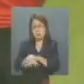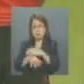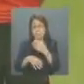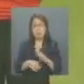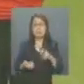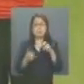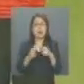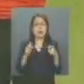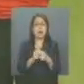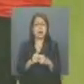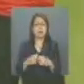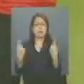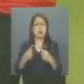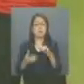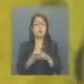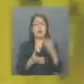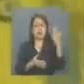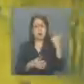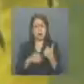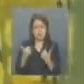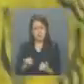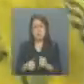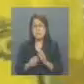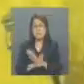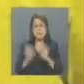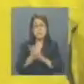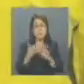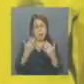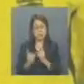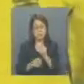แฟนเก่าค่ะตอนนี้กลับมาลงฝึกซ้อมได้เรียบร้อยแล้ว